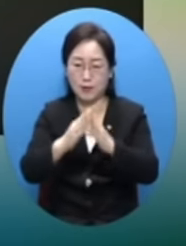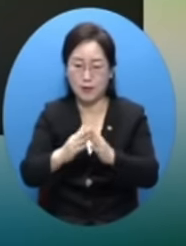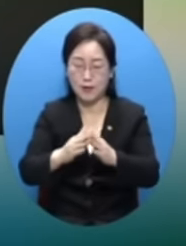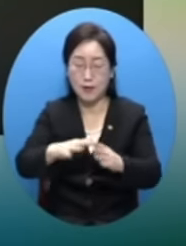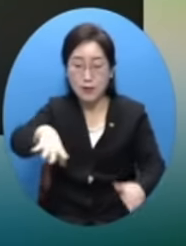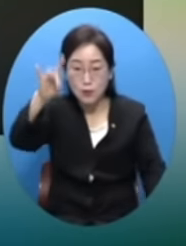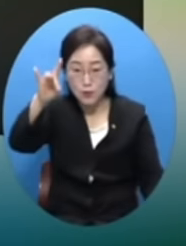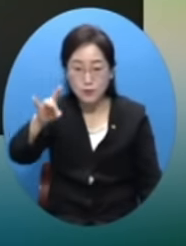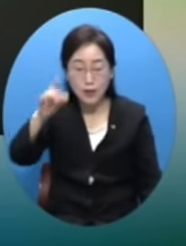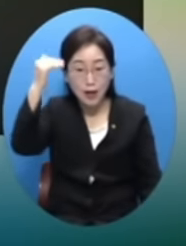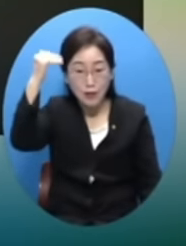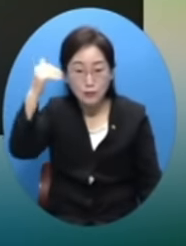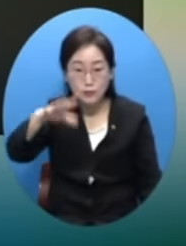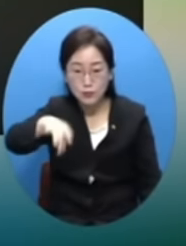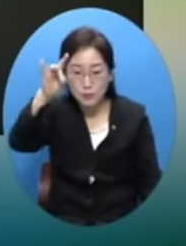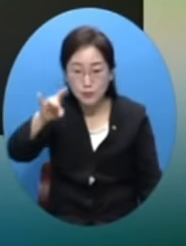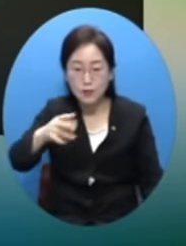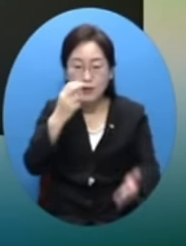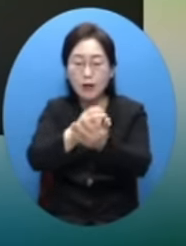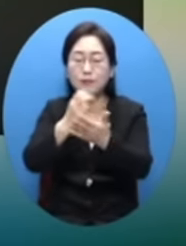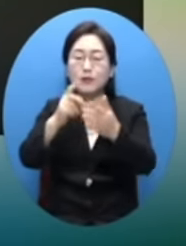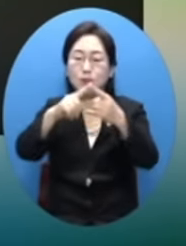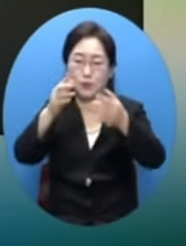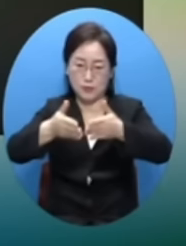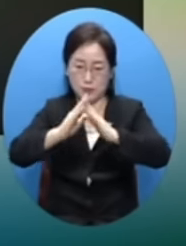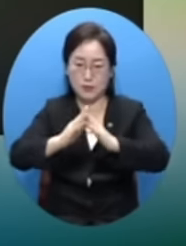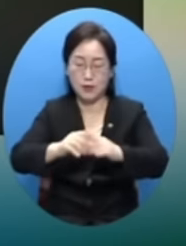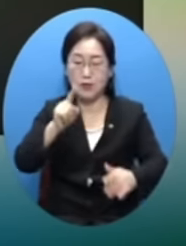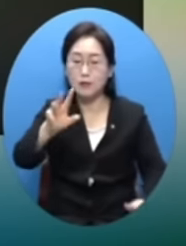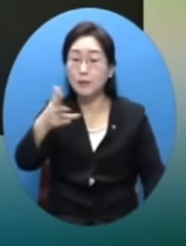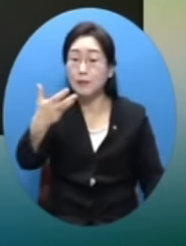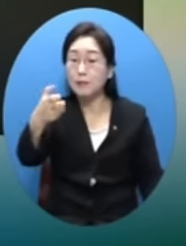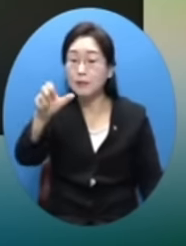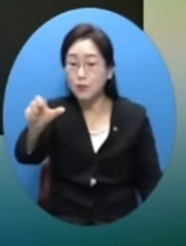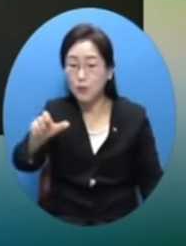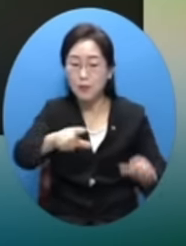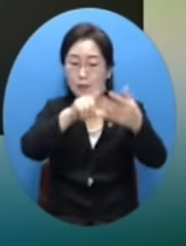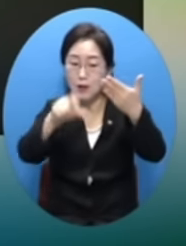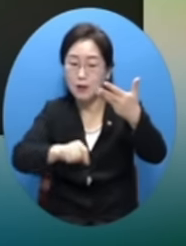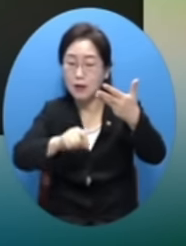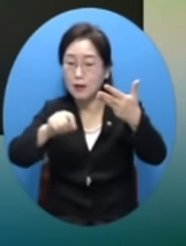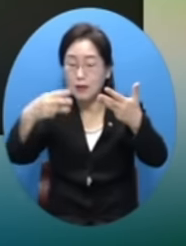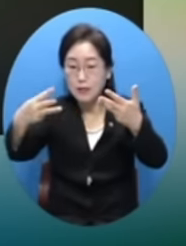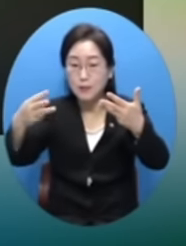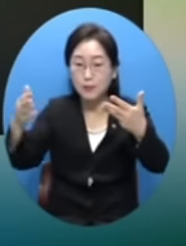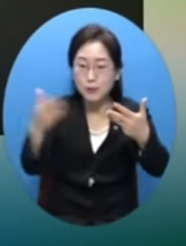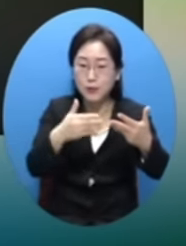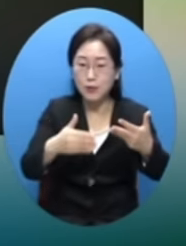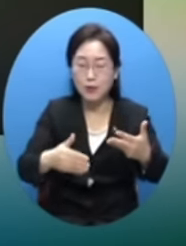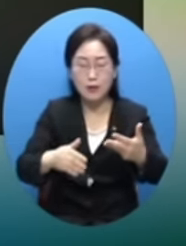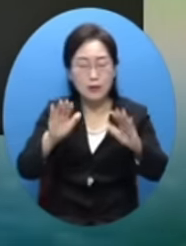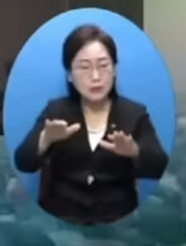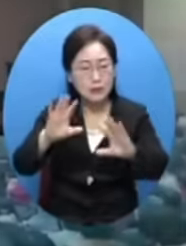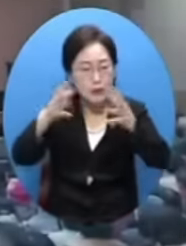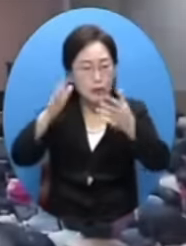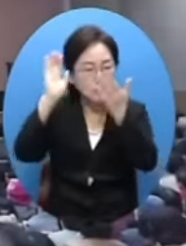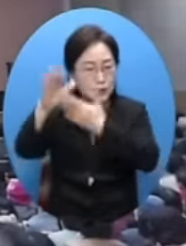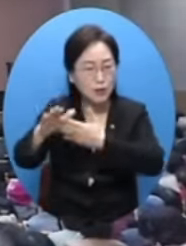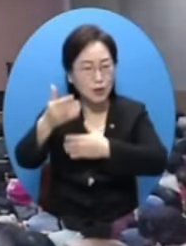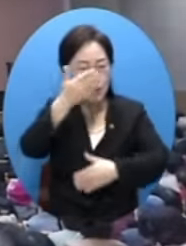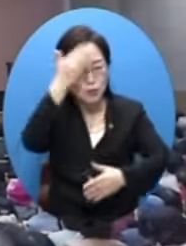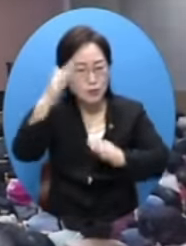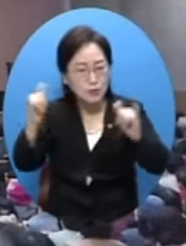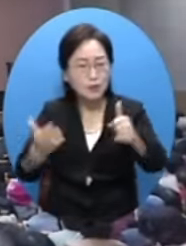최초에 세워진 감리교회입니다. 그리고 1885년 8월 3일부터 이 나라의 미래는 젊은이들을 교육하는 데